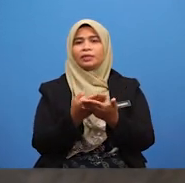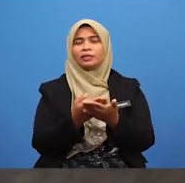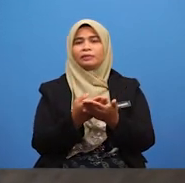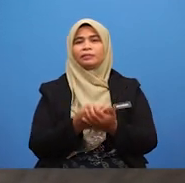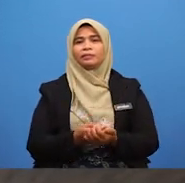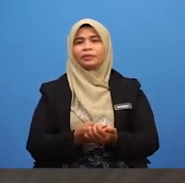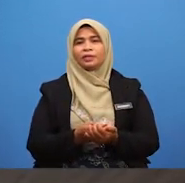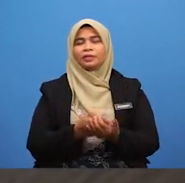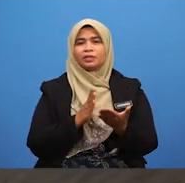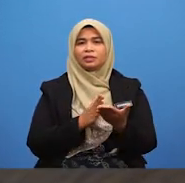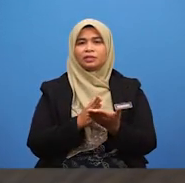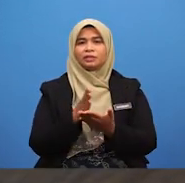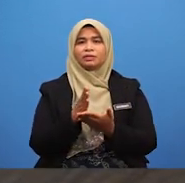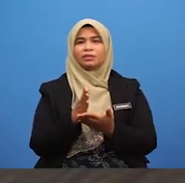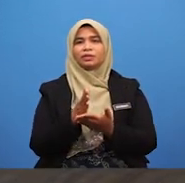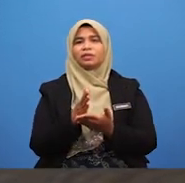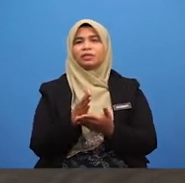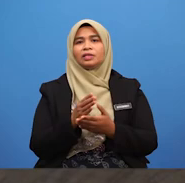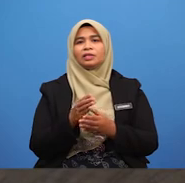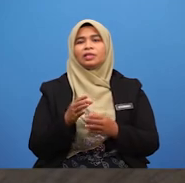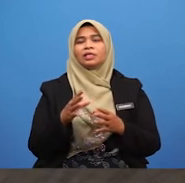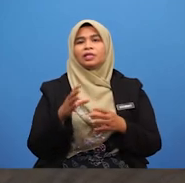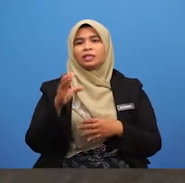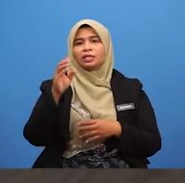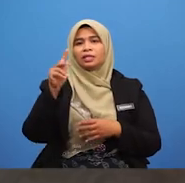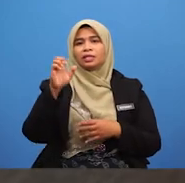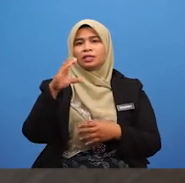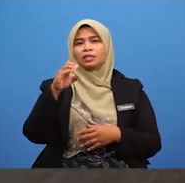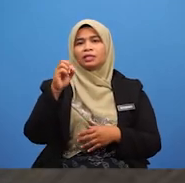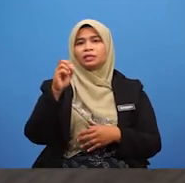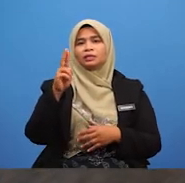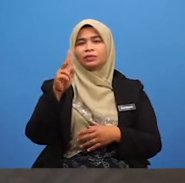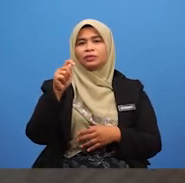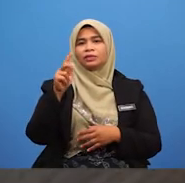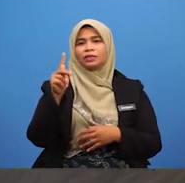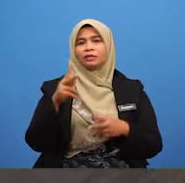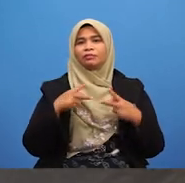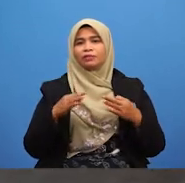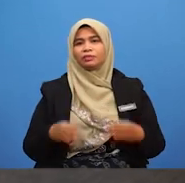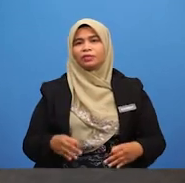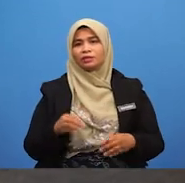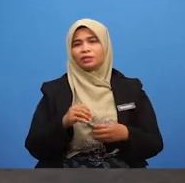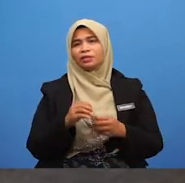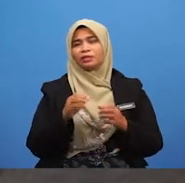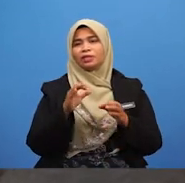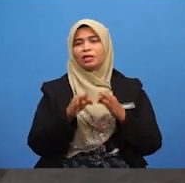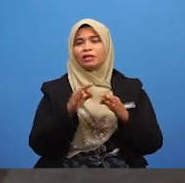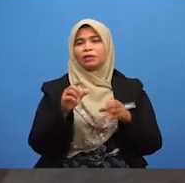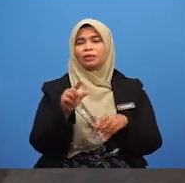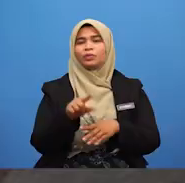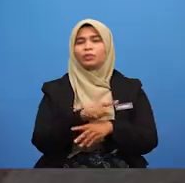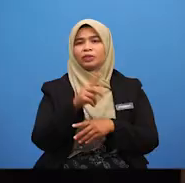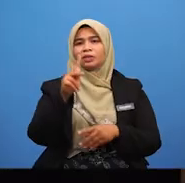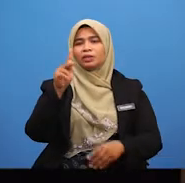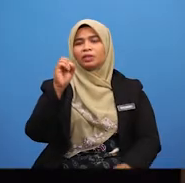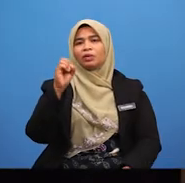luar permukaannya lebih halus dan sebelah dalam permukaannya lebih kasar dan warnanya agak